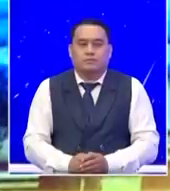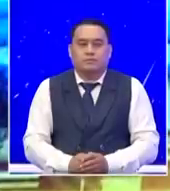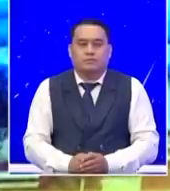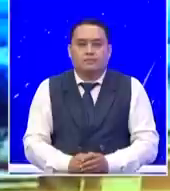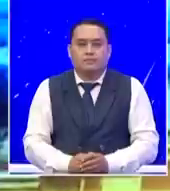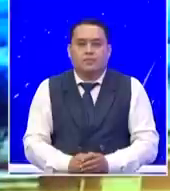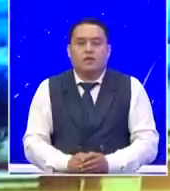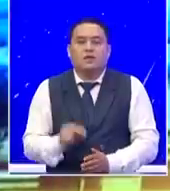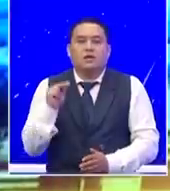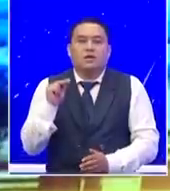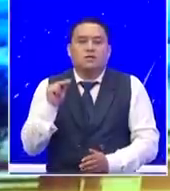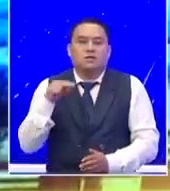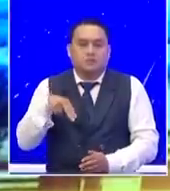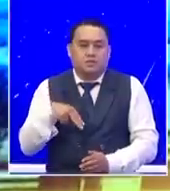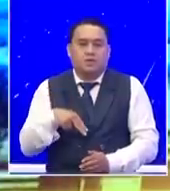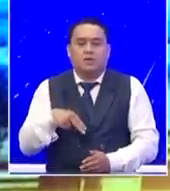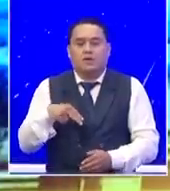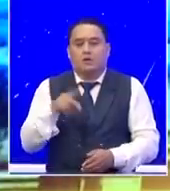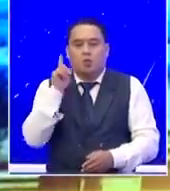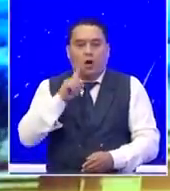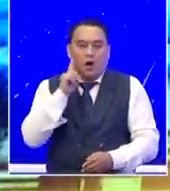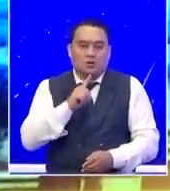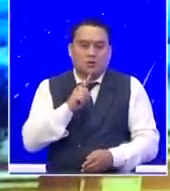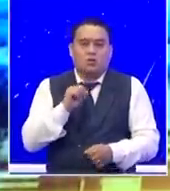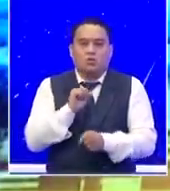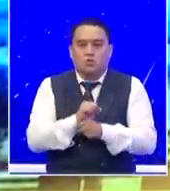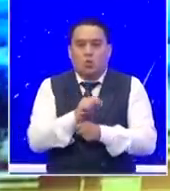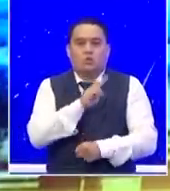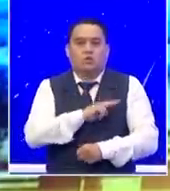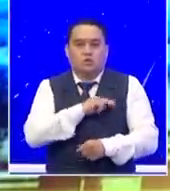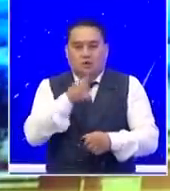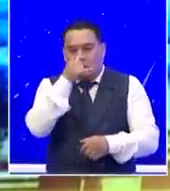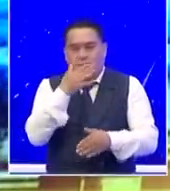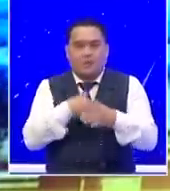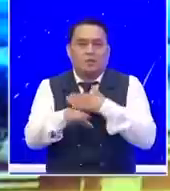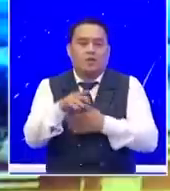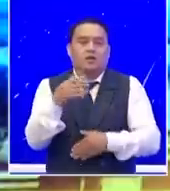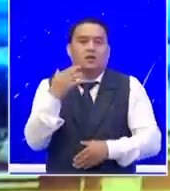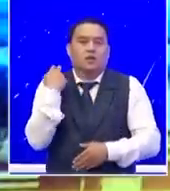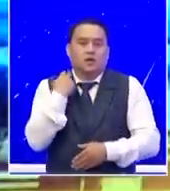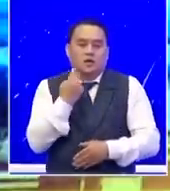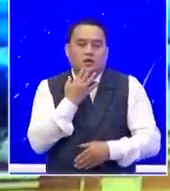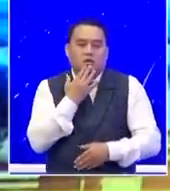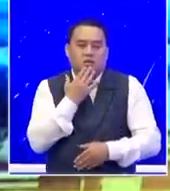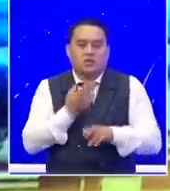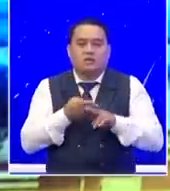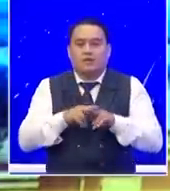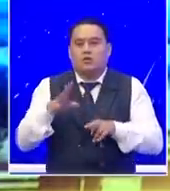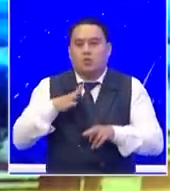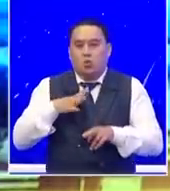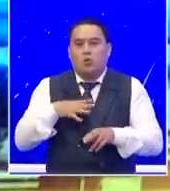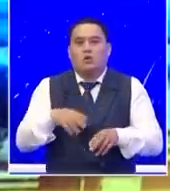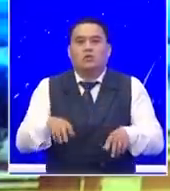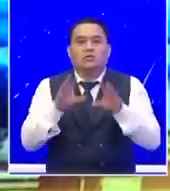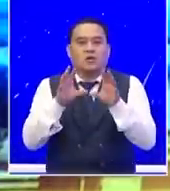Елдегі төтенше жағдай кезінде уақытша қалған және белгіленген мерзімде елден кете алмаған шетелдіктерге Қазақстан Республикасы әкімшілік құқық